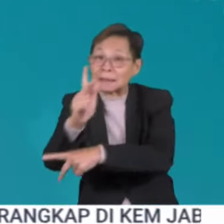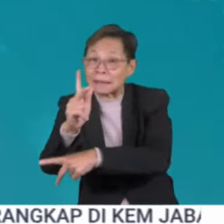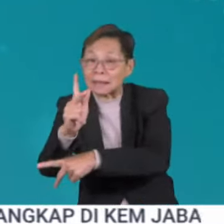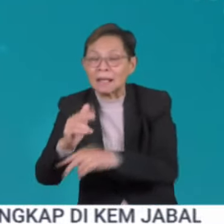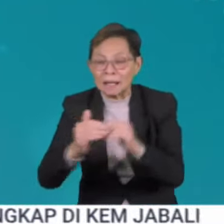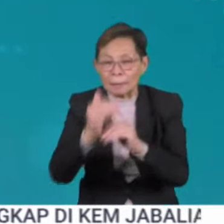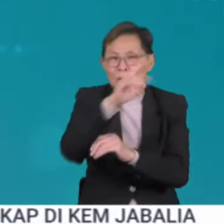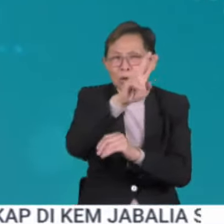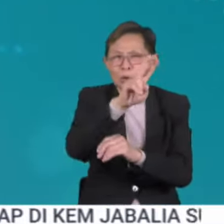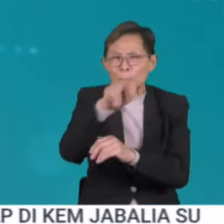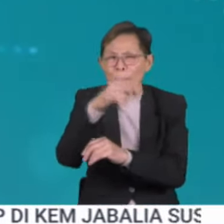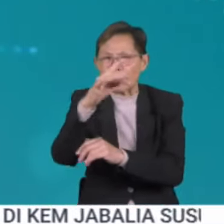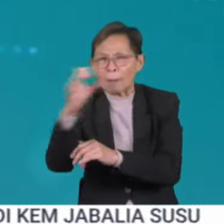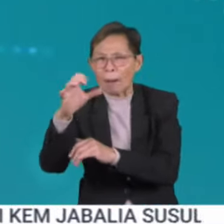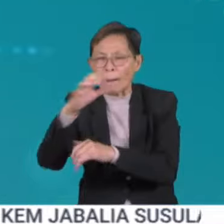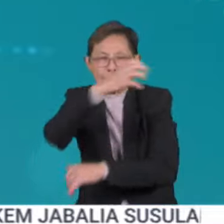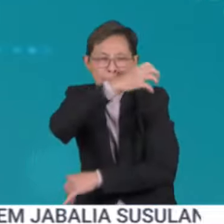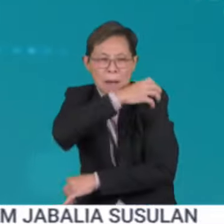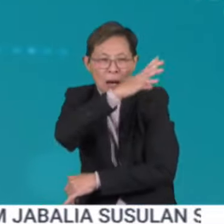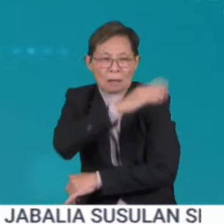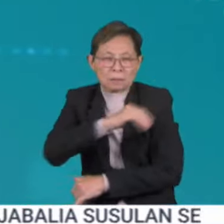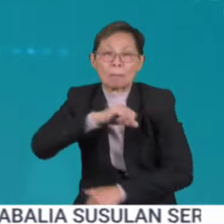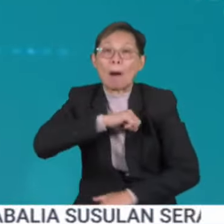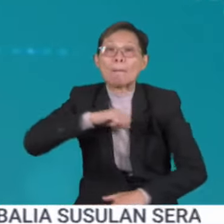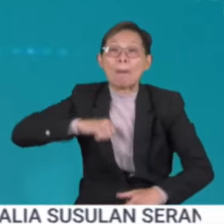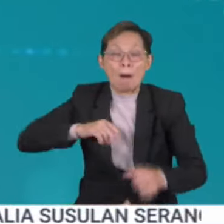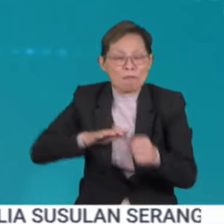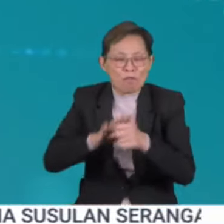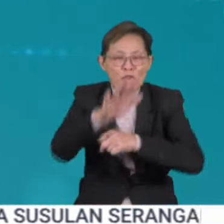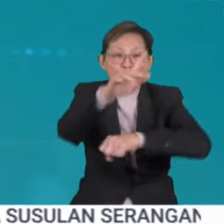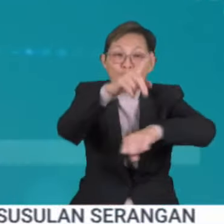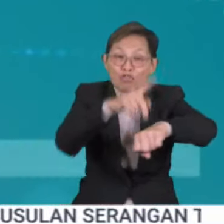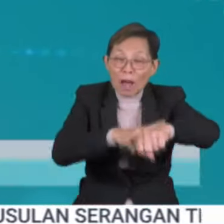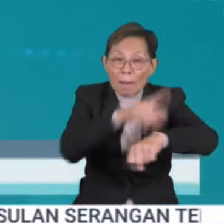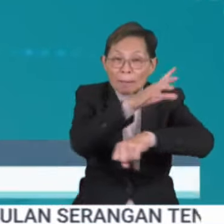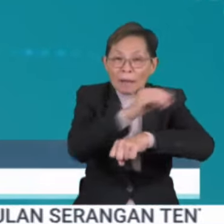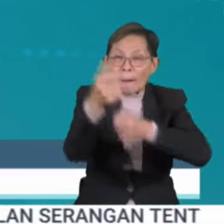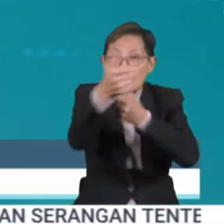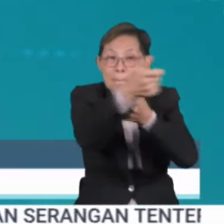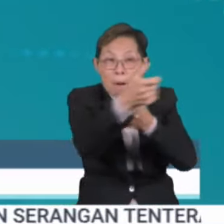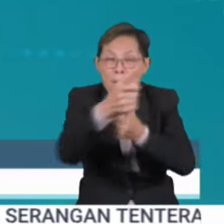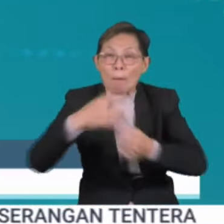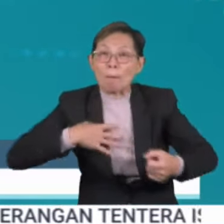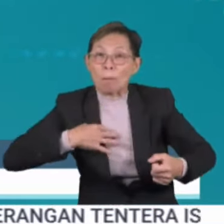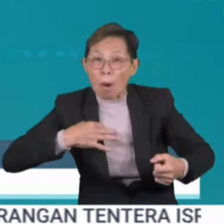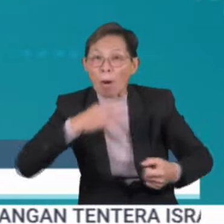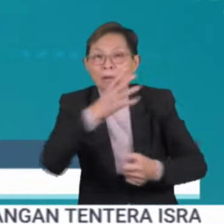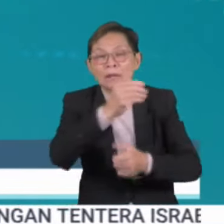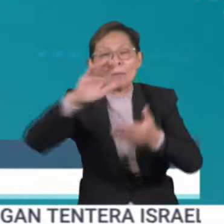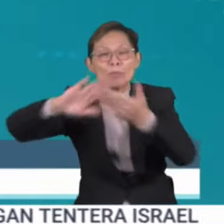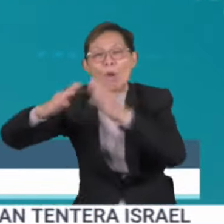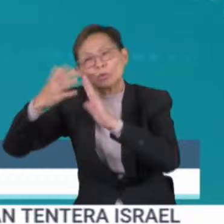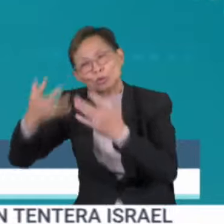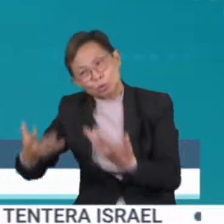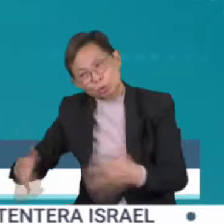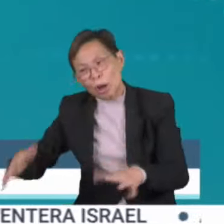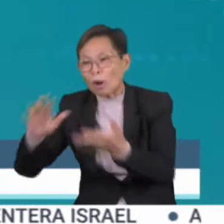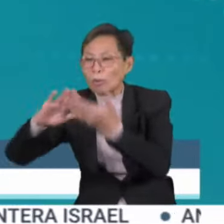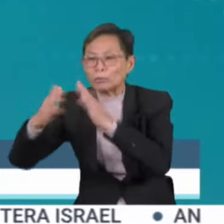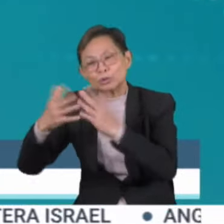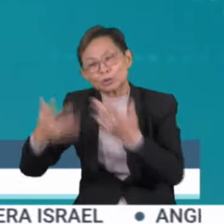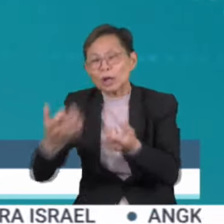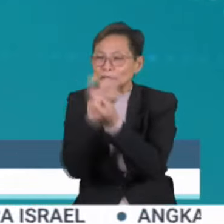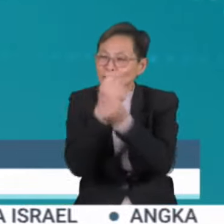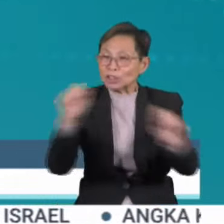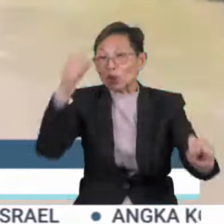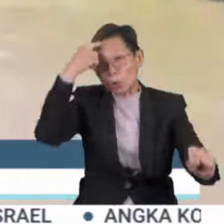Lebih 2,800 pegawai dan anggota sepenuh masa termasuk pasukan bomba sukarela dan komuniti telah sedia untuk digerakkan.